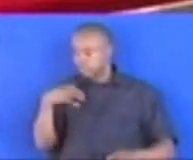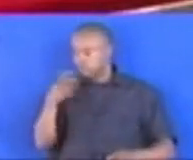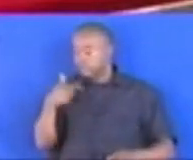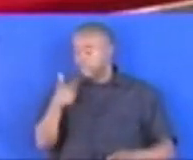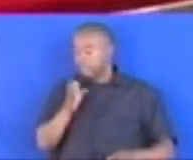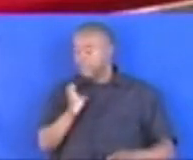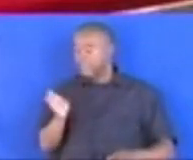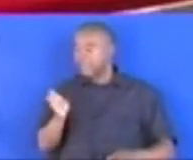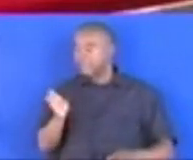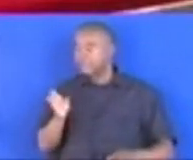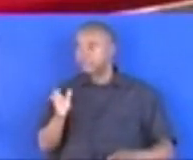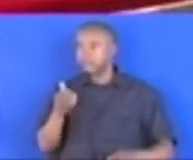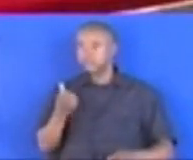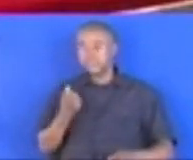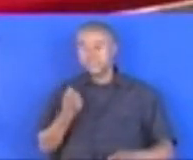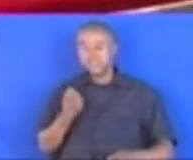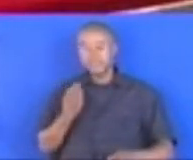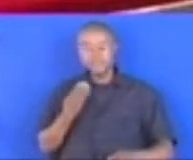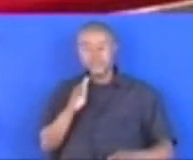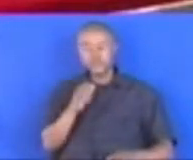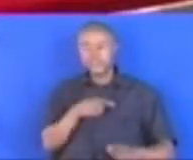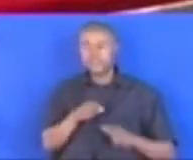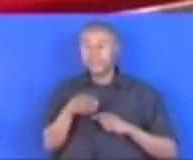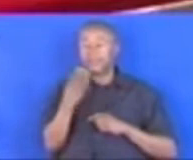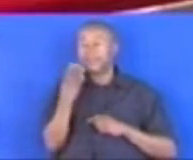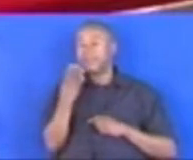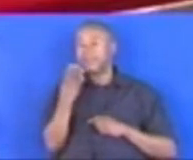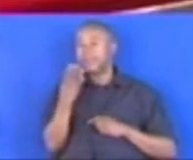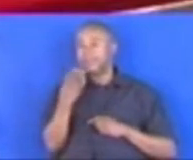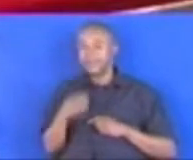imetenga kiasi cha shilingi bilioni